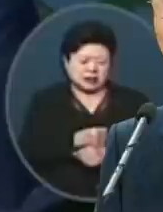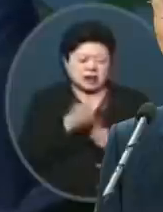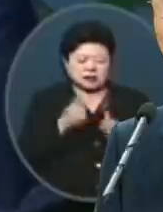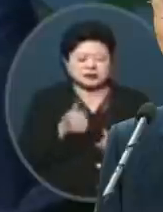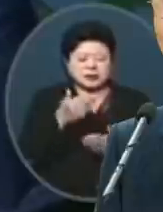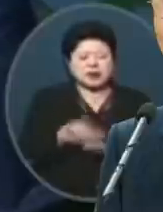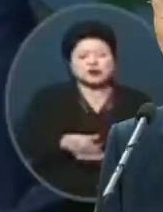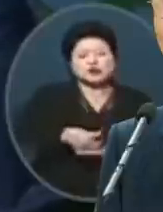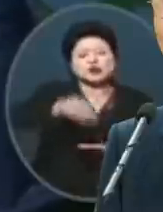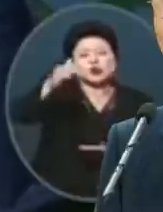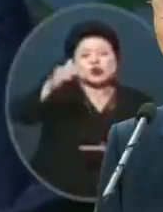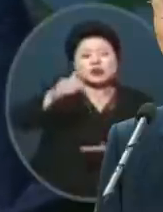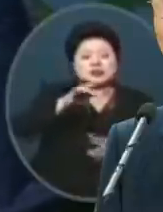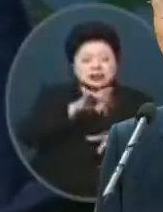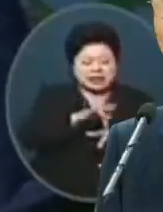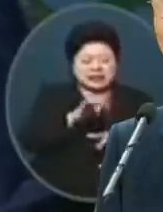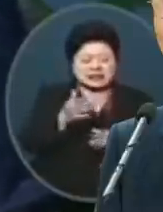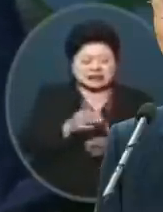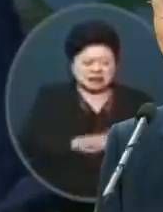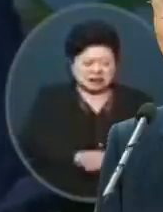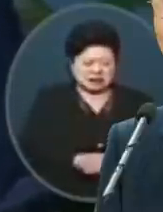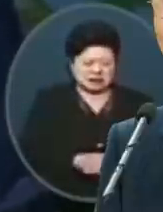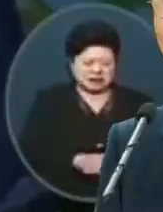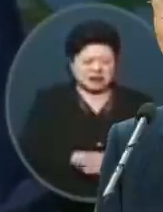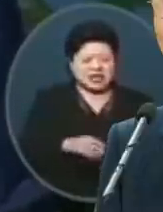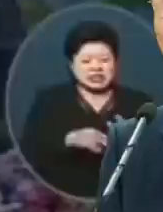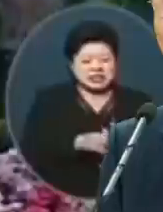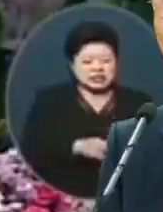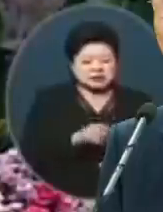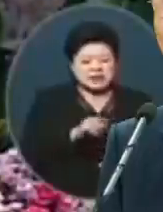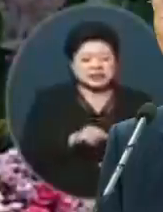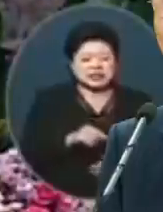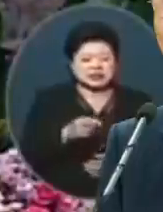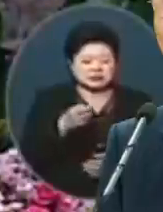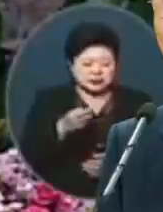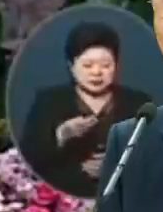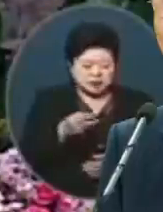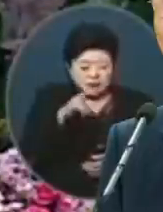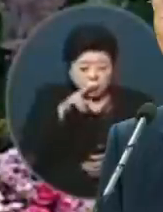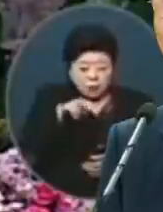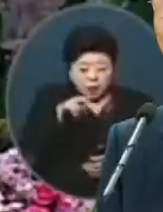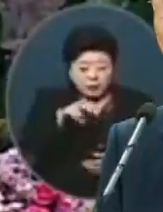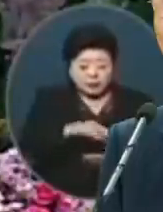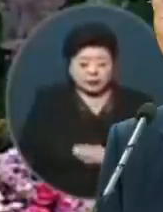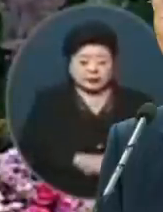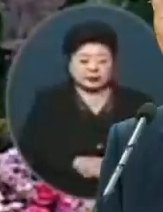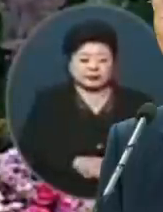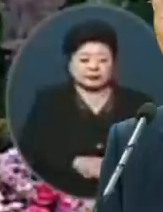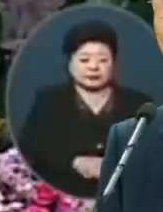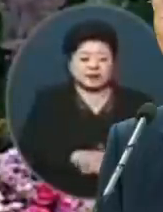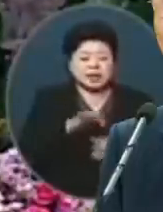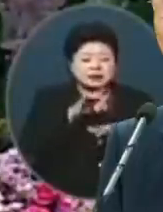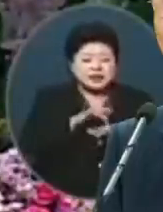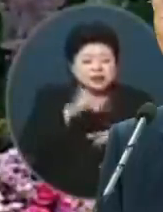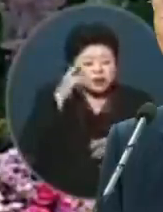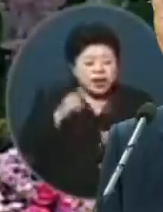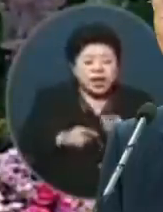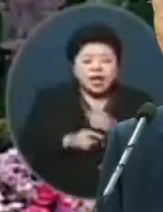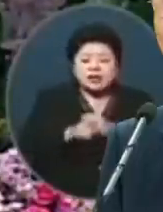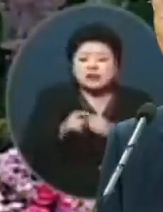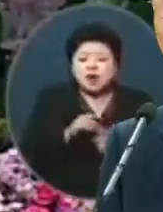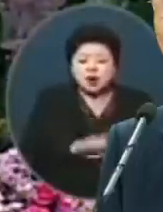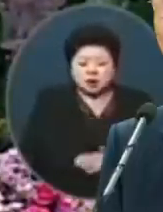심판을 받고 쫓겨나서 사탄이 되는 것입니다. 이사야 14장 13절로 14절을 보면 사탄이 왜 사탄이